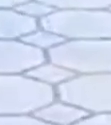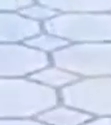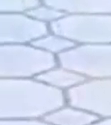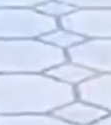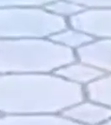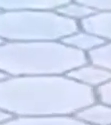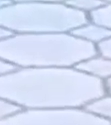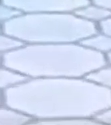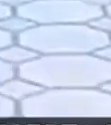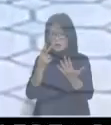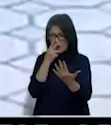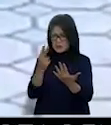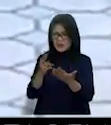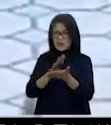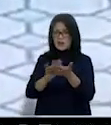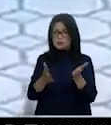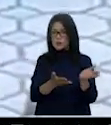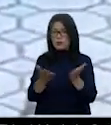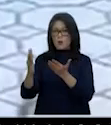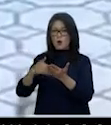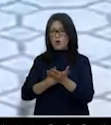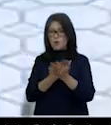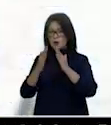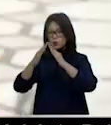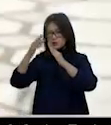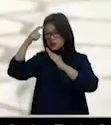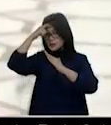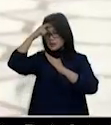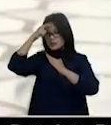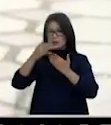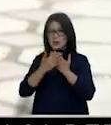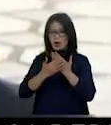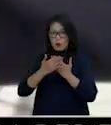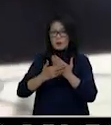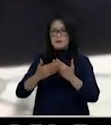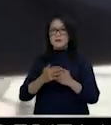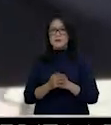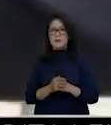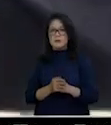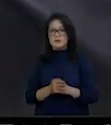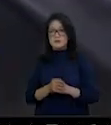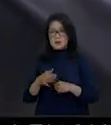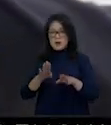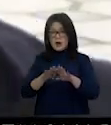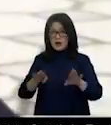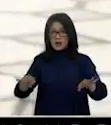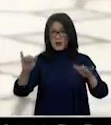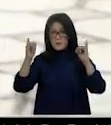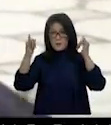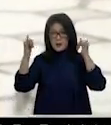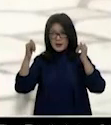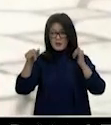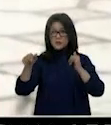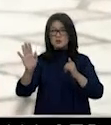berada di sekitar lokasi membawa korban ke rumah sakit untuk dirawat. Enggak main itu, enggak main, layangan di sana. Ini enggak main, enggak layangan.